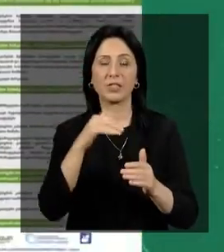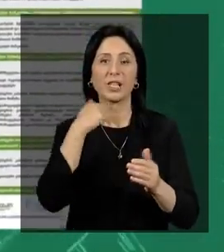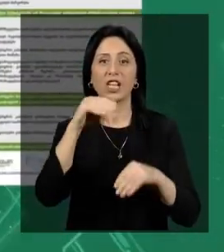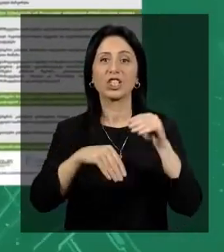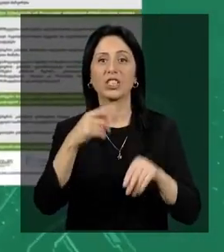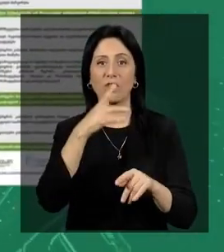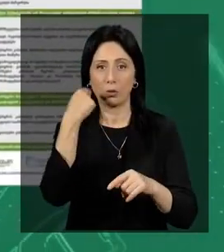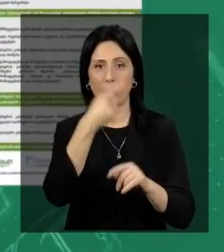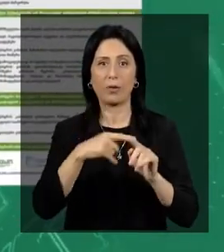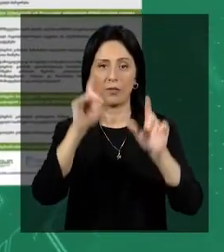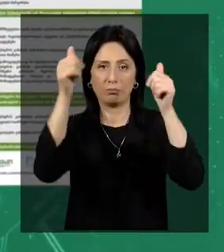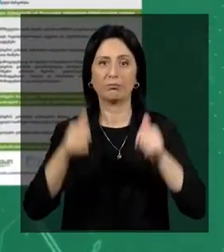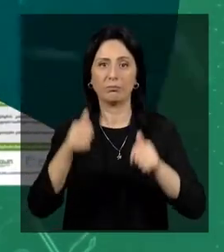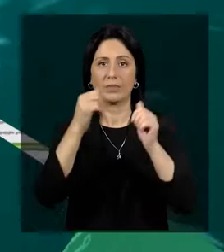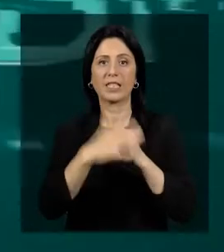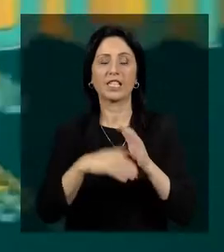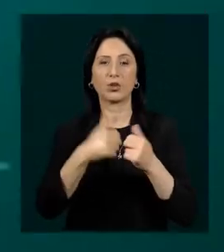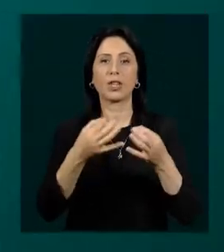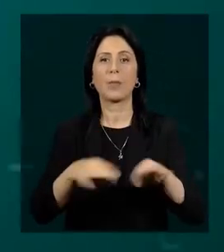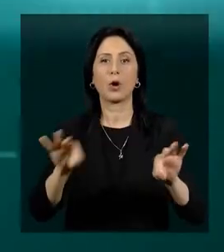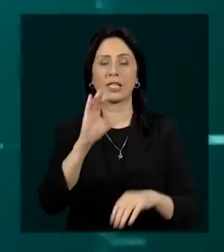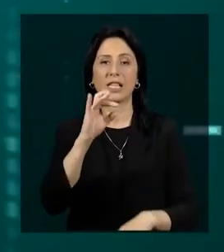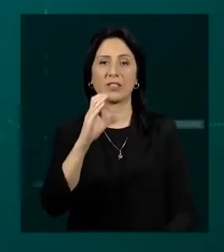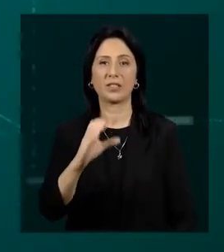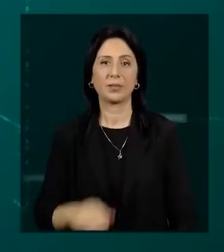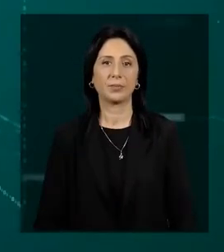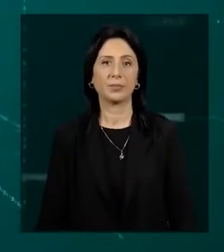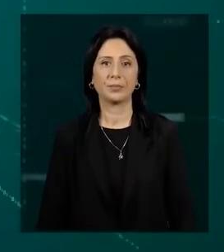համար քվեարկությանը մասնակցելու պատկերող պաստառ։ ԿՀ Ժողովրդավարության ծառայություն։